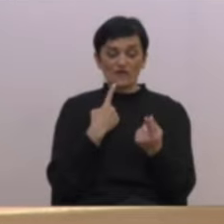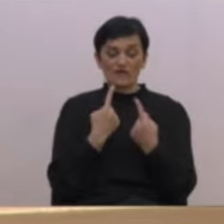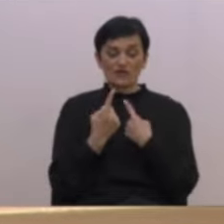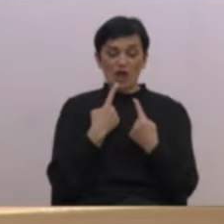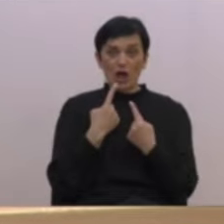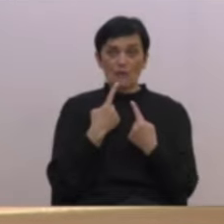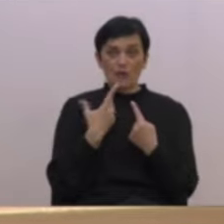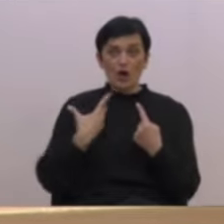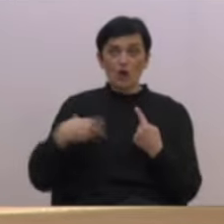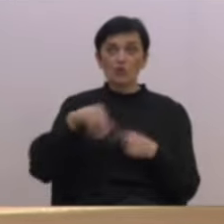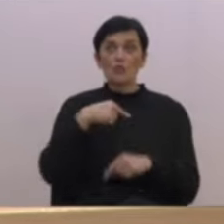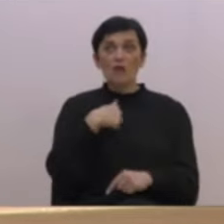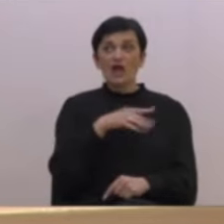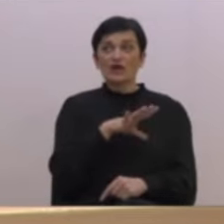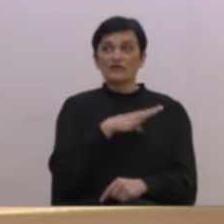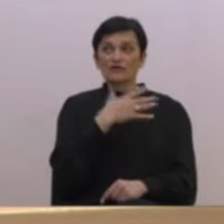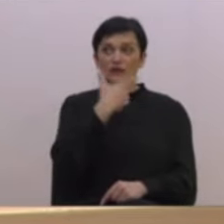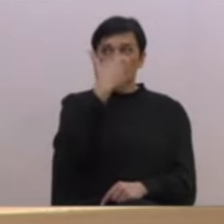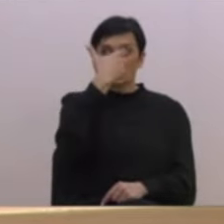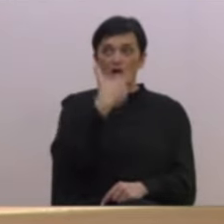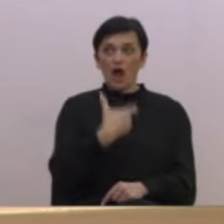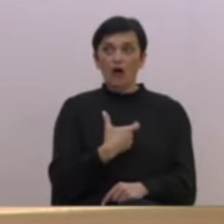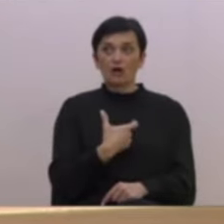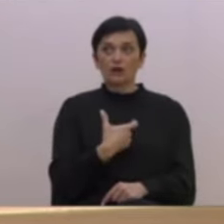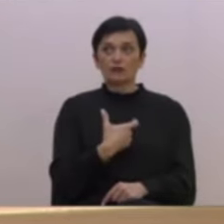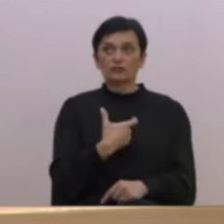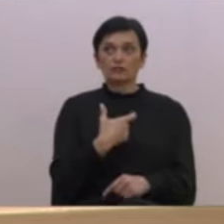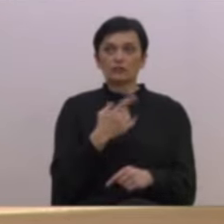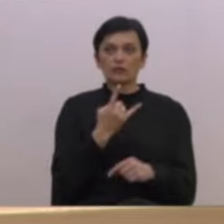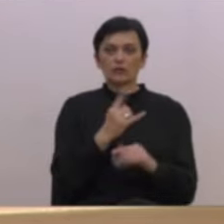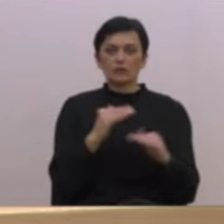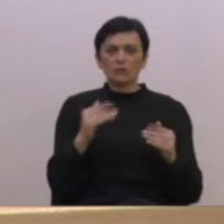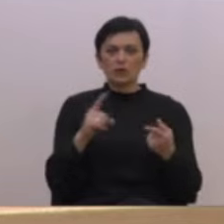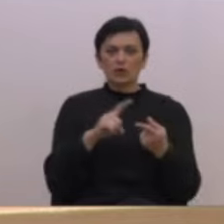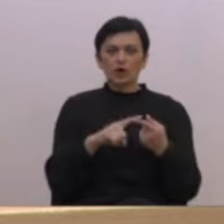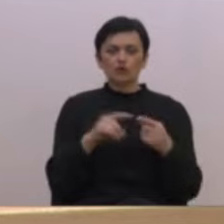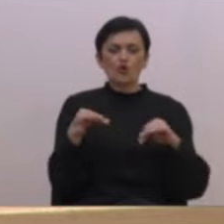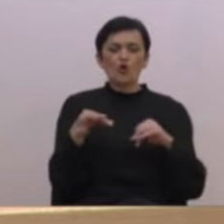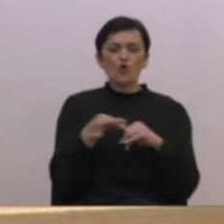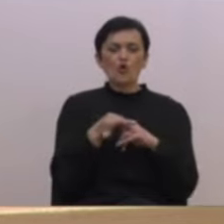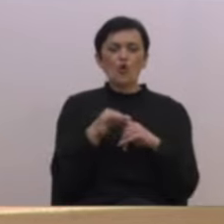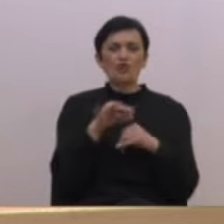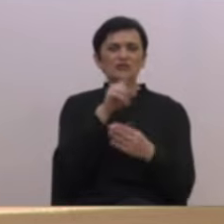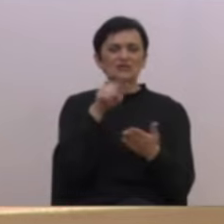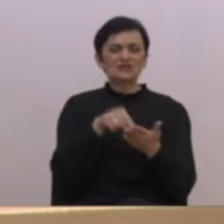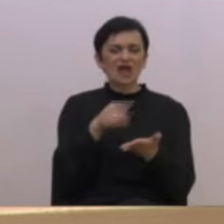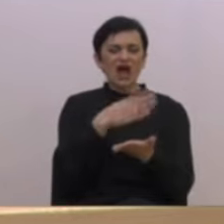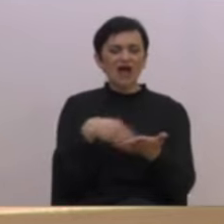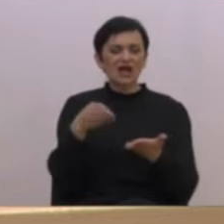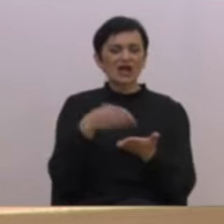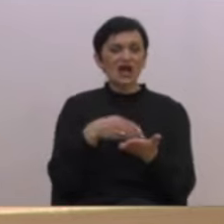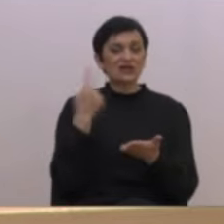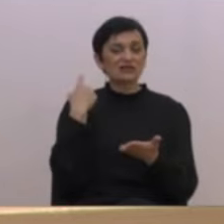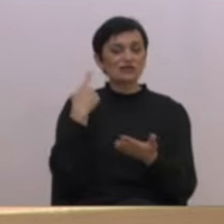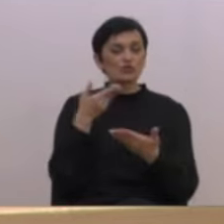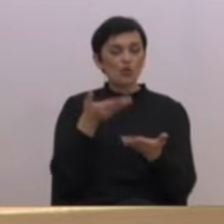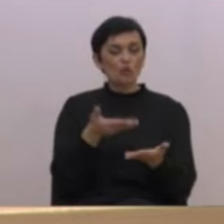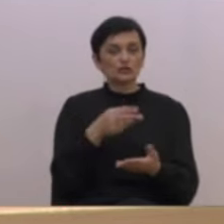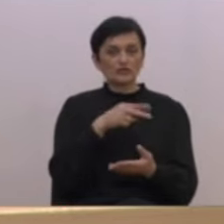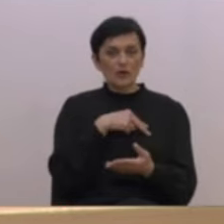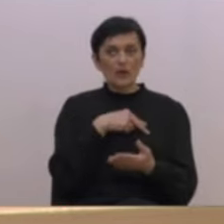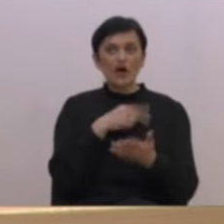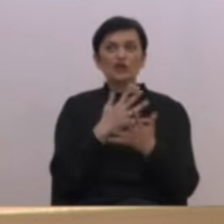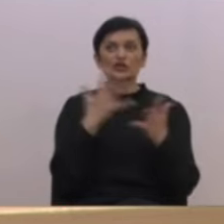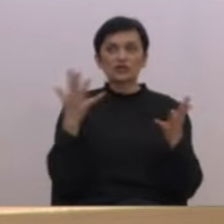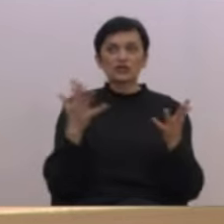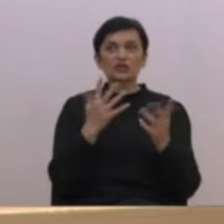ყველას. მე ვიყავი ადამიანი, რომელმაც ბავშვებთან დაკავშირებით ქორწინების საკითხი გააუქმა იმ მოწვევის პარლამენტში. ასევე დიდი